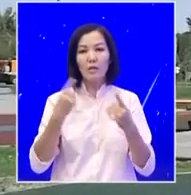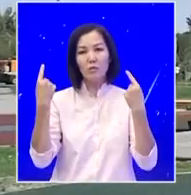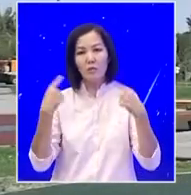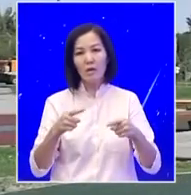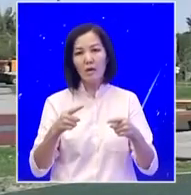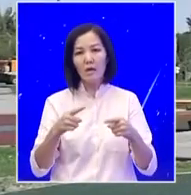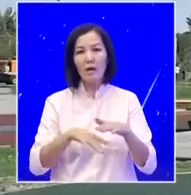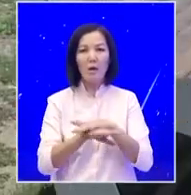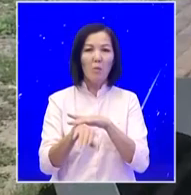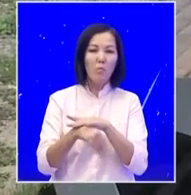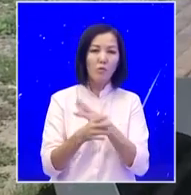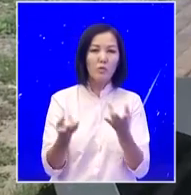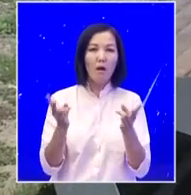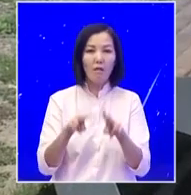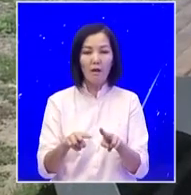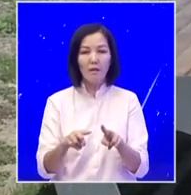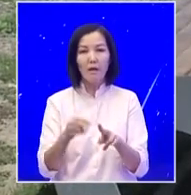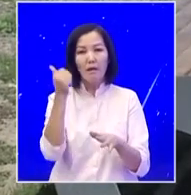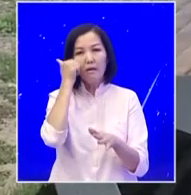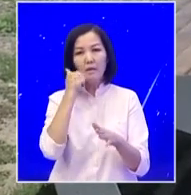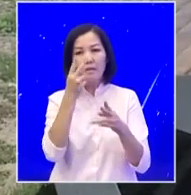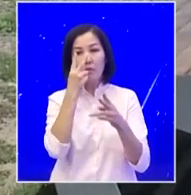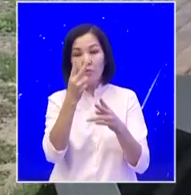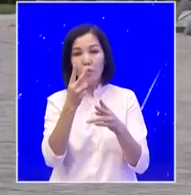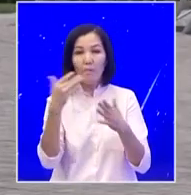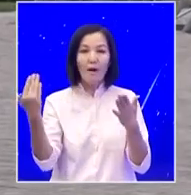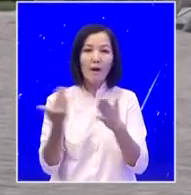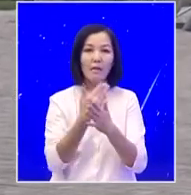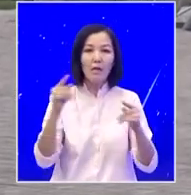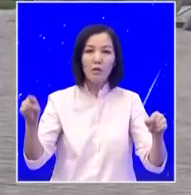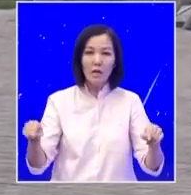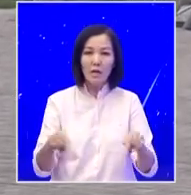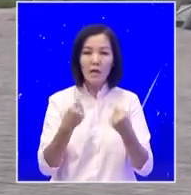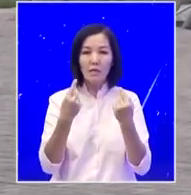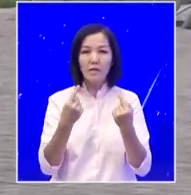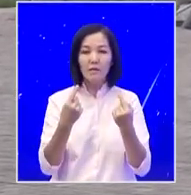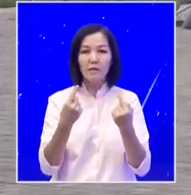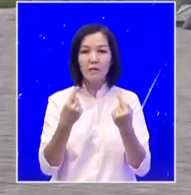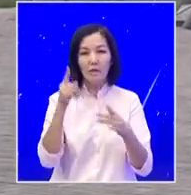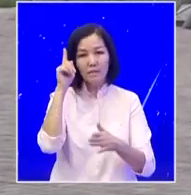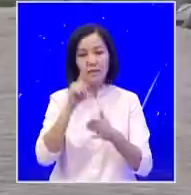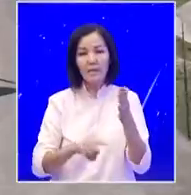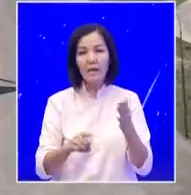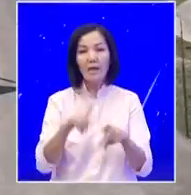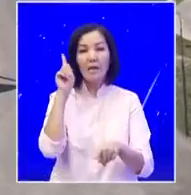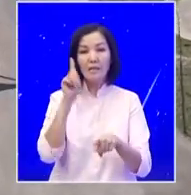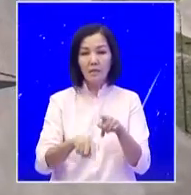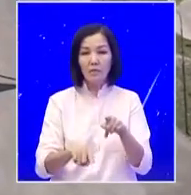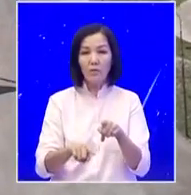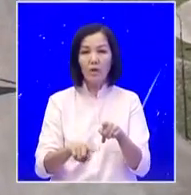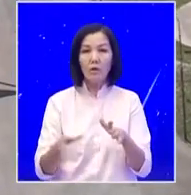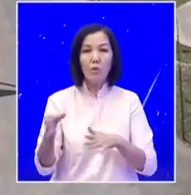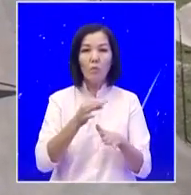жетіп, түгі қалмаған еді. Ескі келбетін көріп, қайта жаңартылуынан үмітін үзді талайы. Енді міне аз уақыттың ішінде